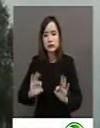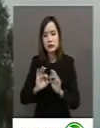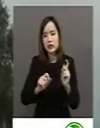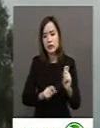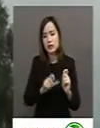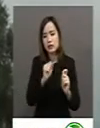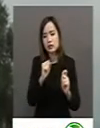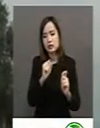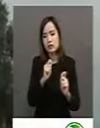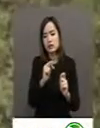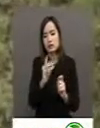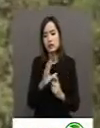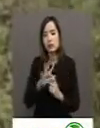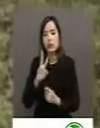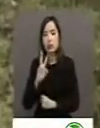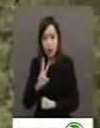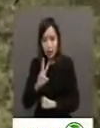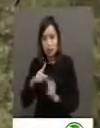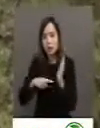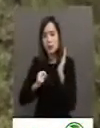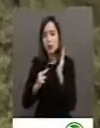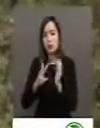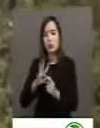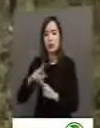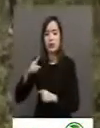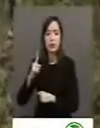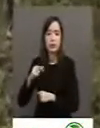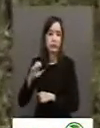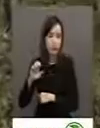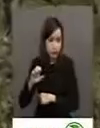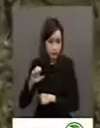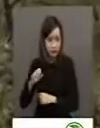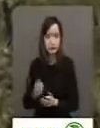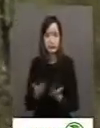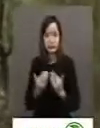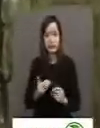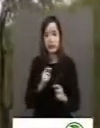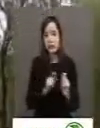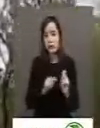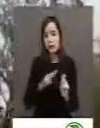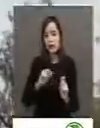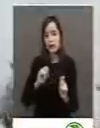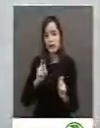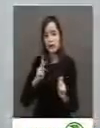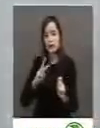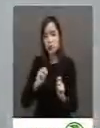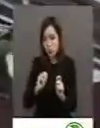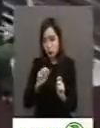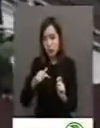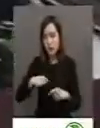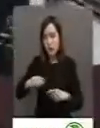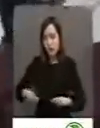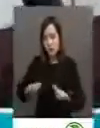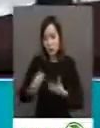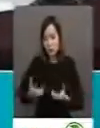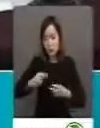วรวมไปถึงในพื้นที่ตำบลปทุมวาปีค่ะส่วนพื้นที่อำเภอนิคมน้ำอูนนะคะตอนนี้ก็มีการนำถุงยังชีพของใช้